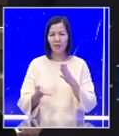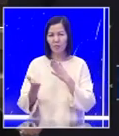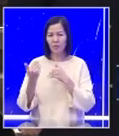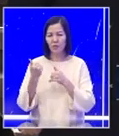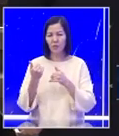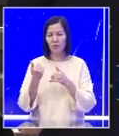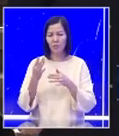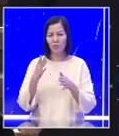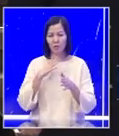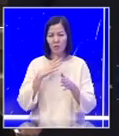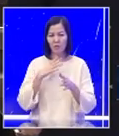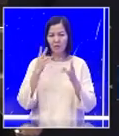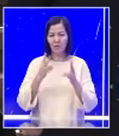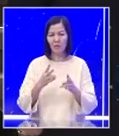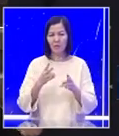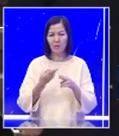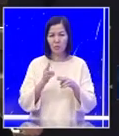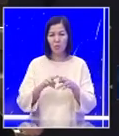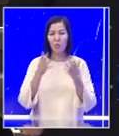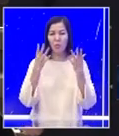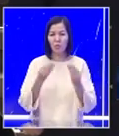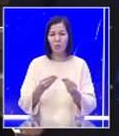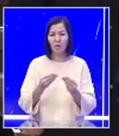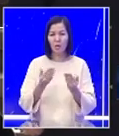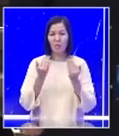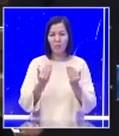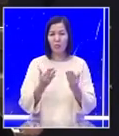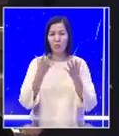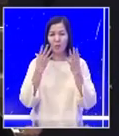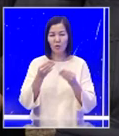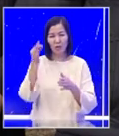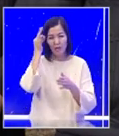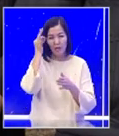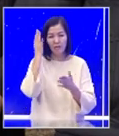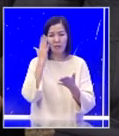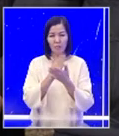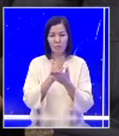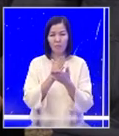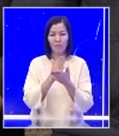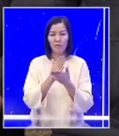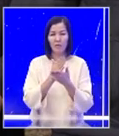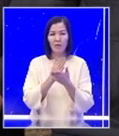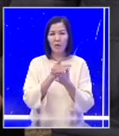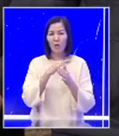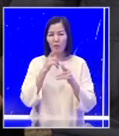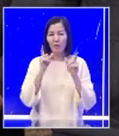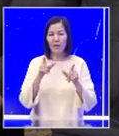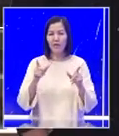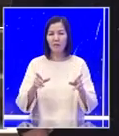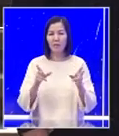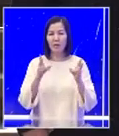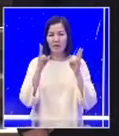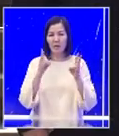сол күн көз алдымызда. Қаншама адамдар қаза